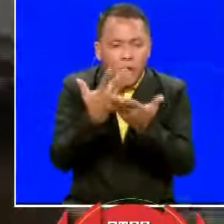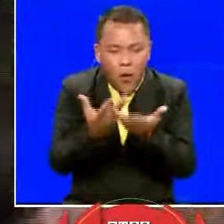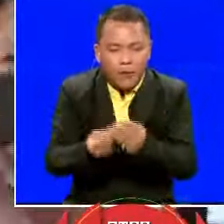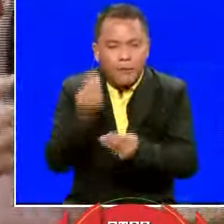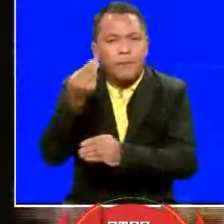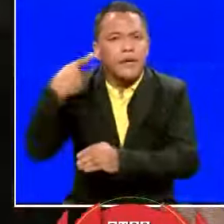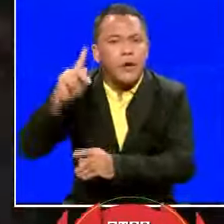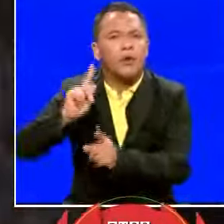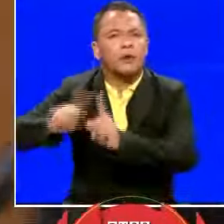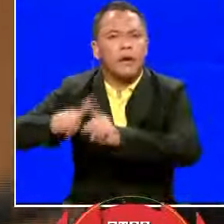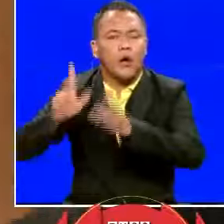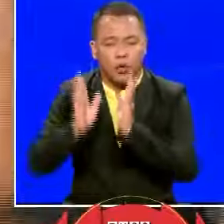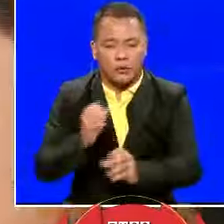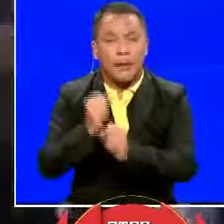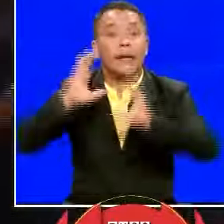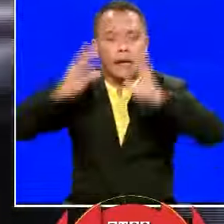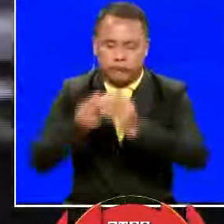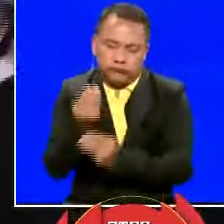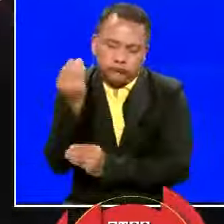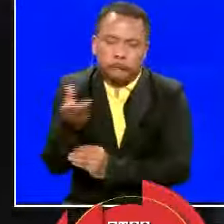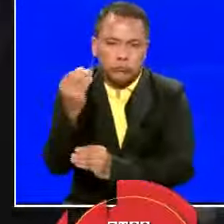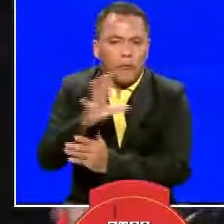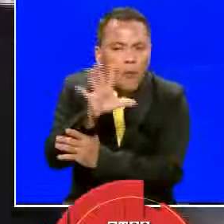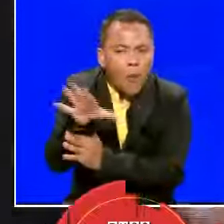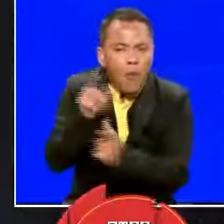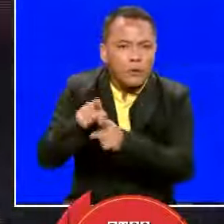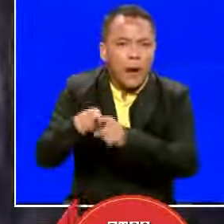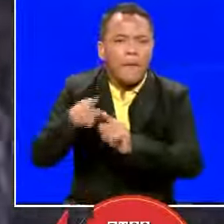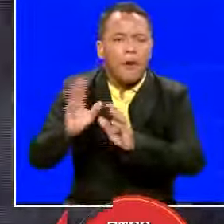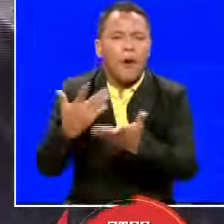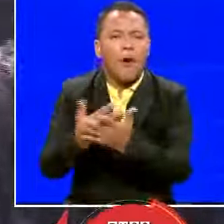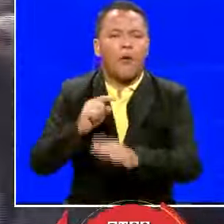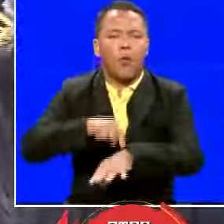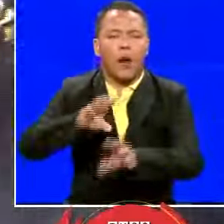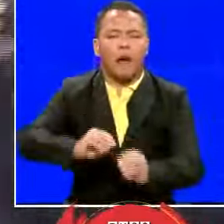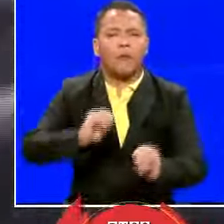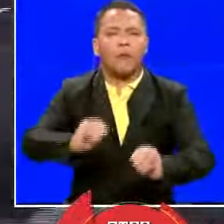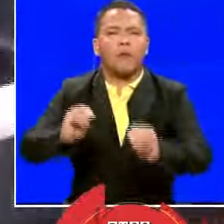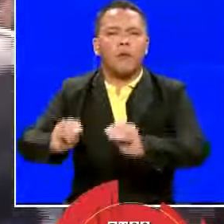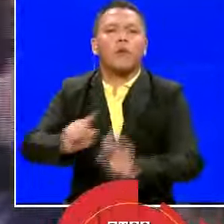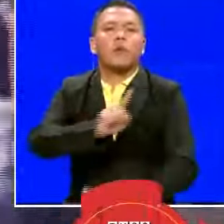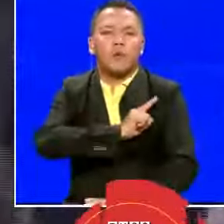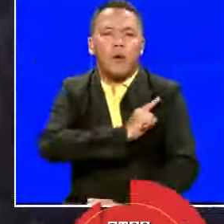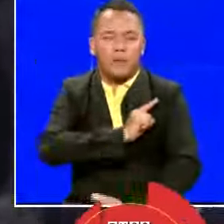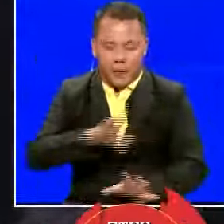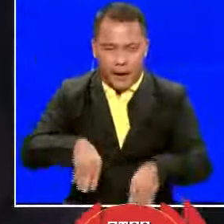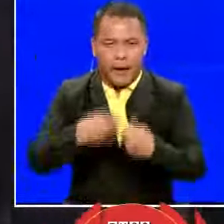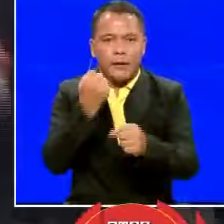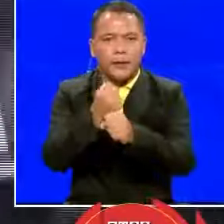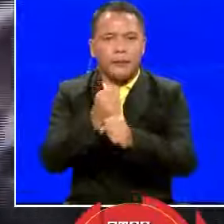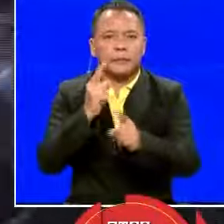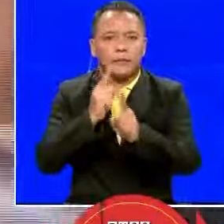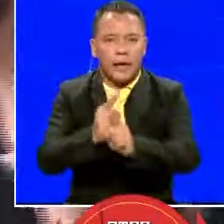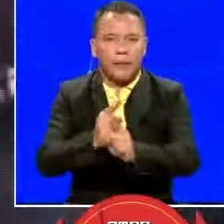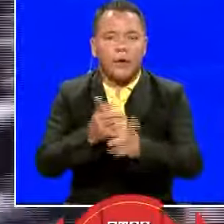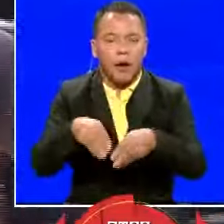หรือประโยชน์อื่นแก่เจ้าหน้าที่รัฐเพื่อจูงใจให้กระทำการหรือประวิงการกระทำอันมิชอบด้วยหน้าที่และได้กระทำไปใน